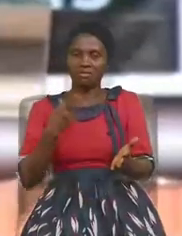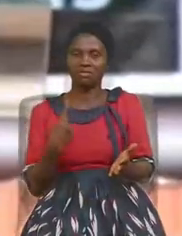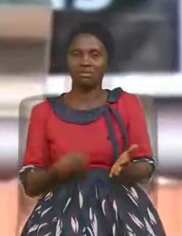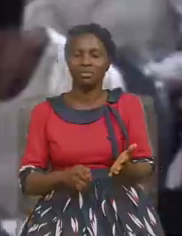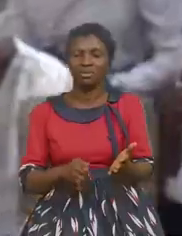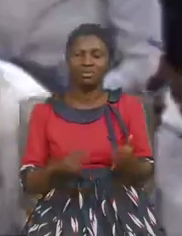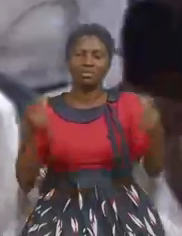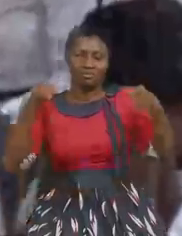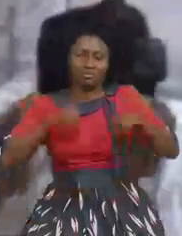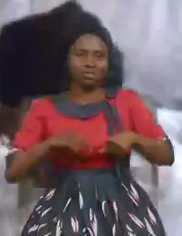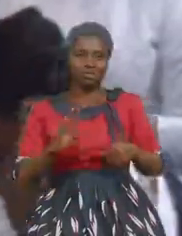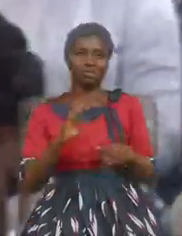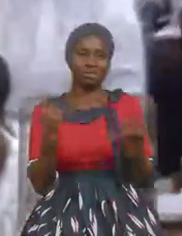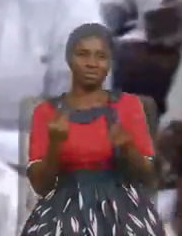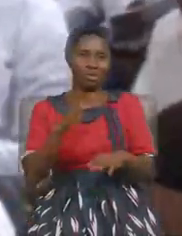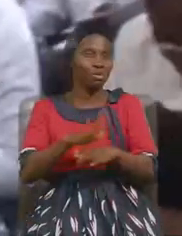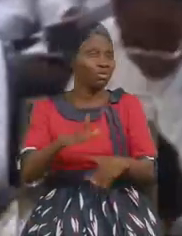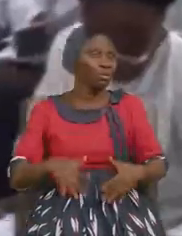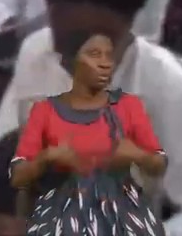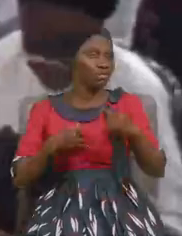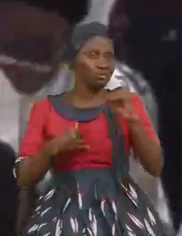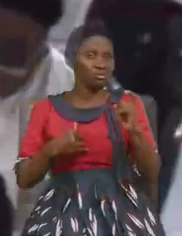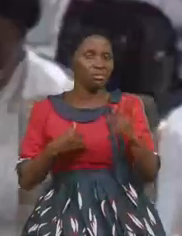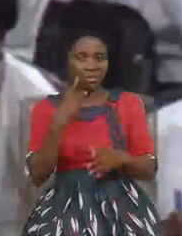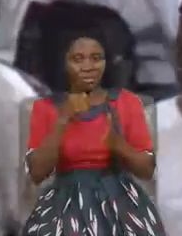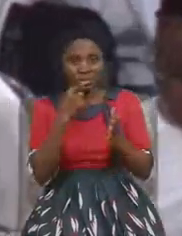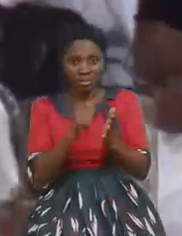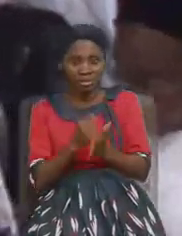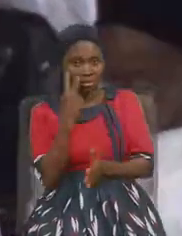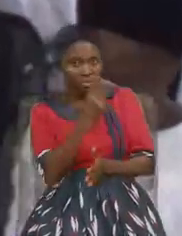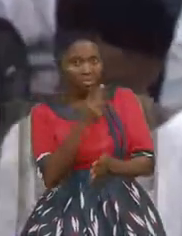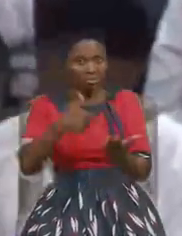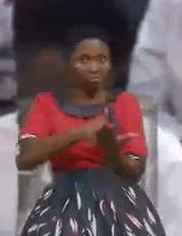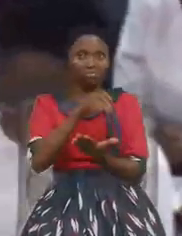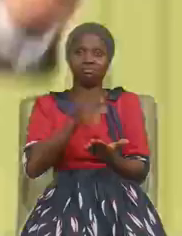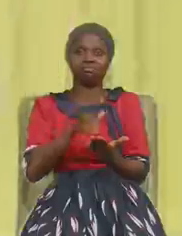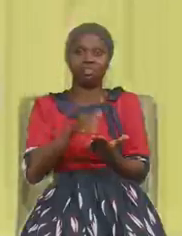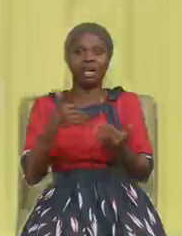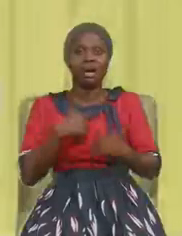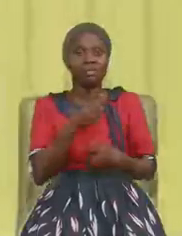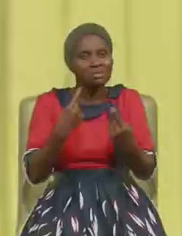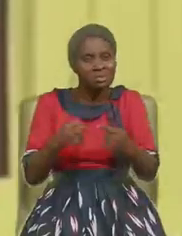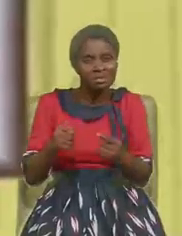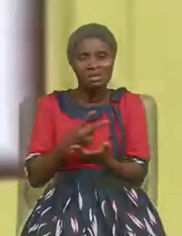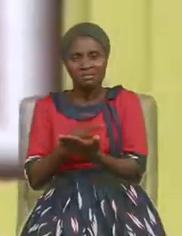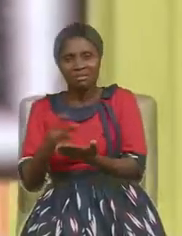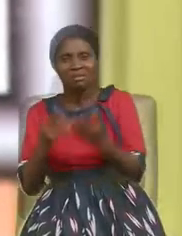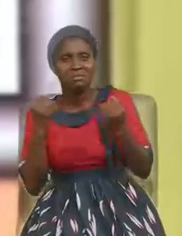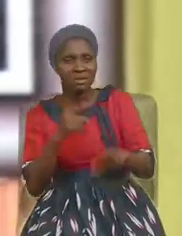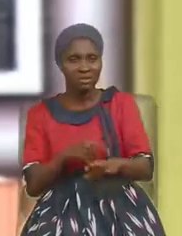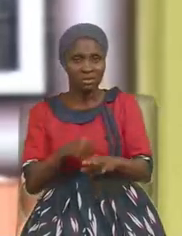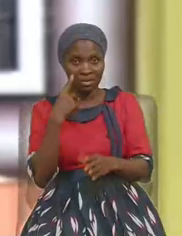ta vie? Et dit, voici l'agneau. Est-ce que tu as essayé, échoué, et dit, voici